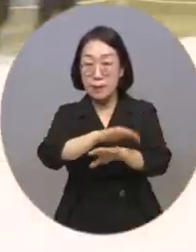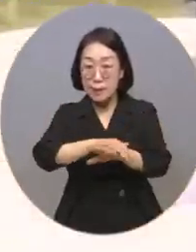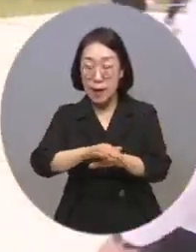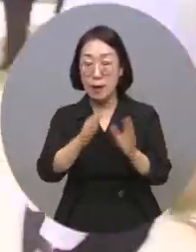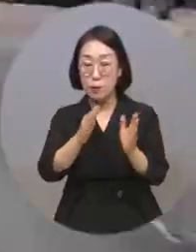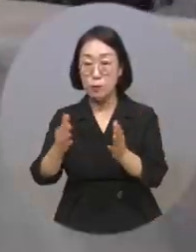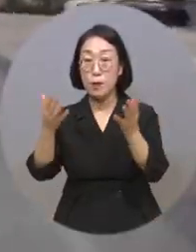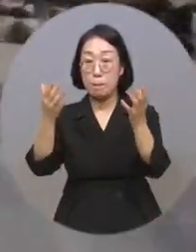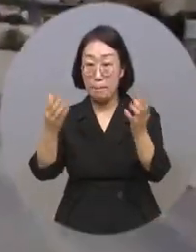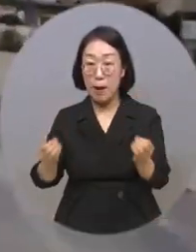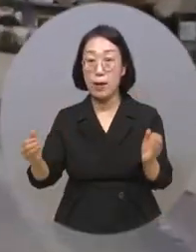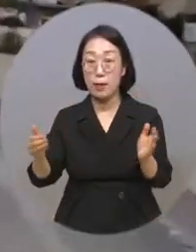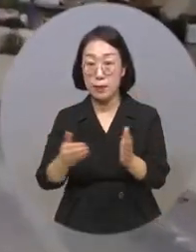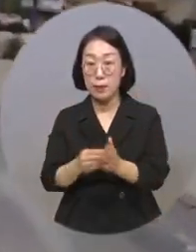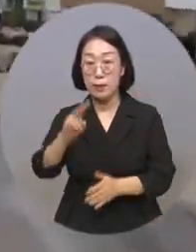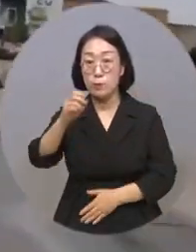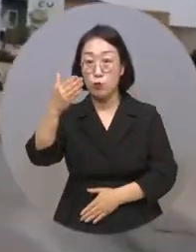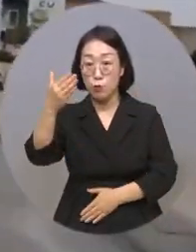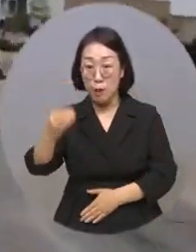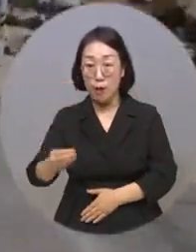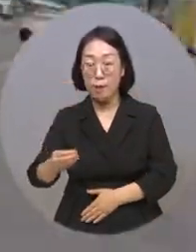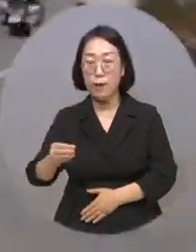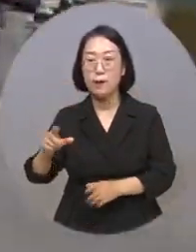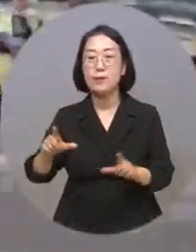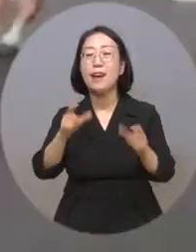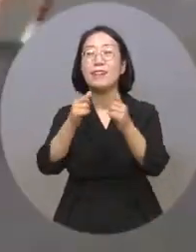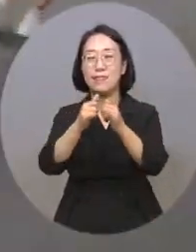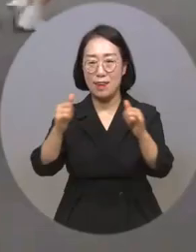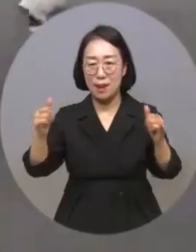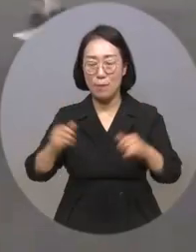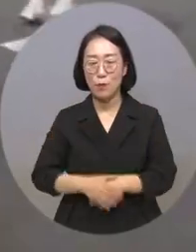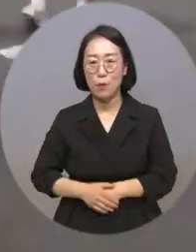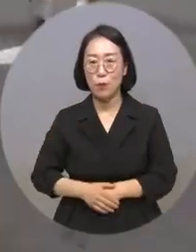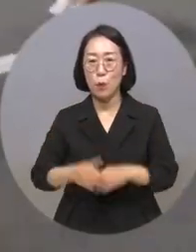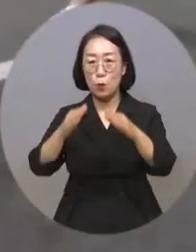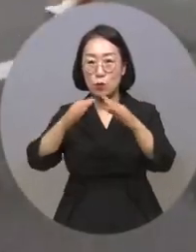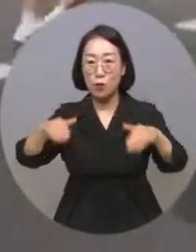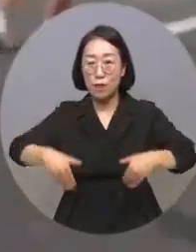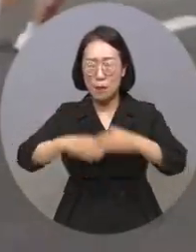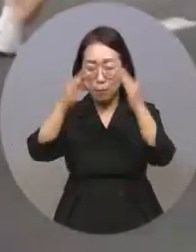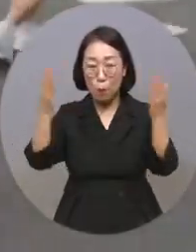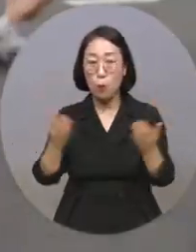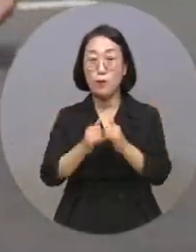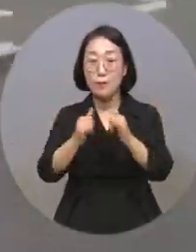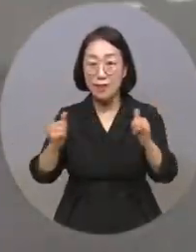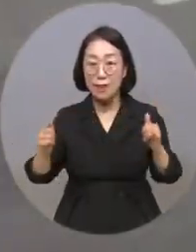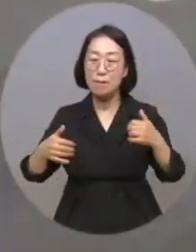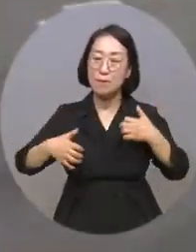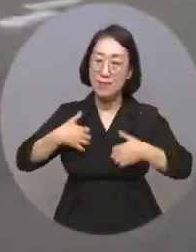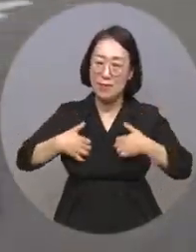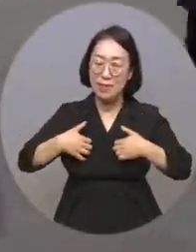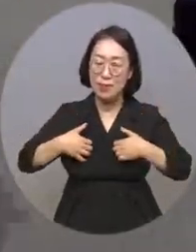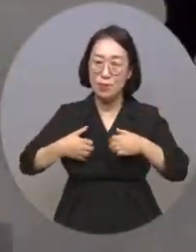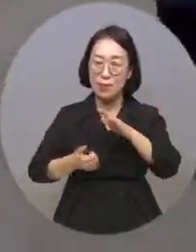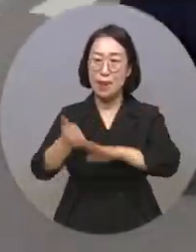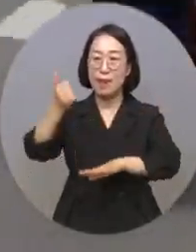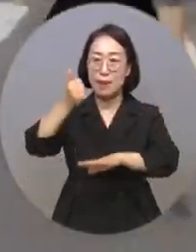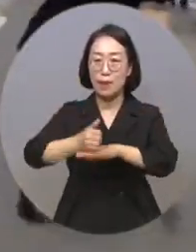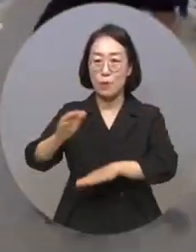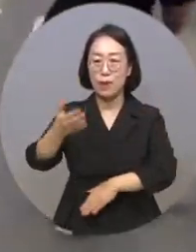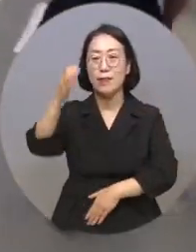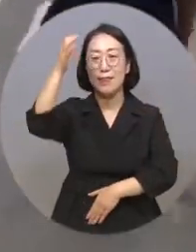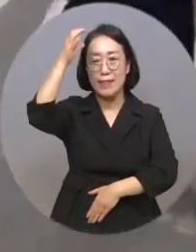마쳐 29만 순천 시민과 200만 전남 도민이 함께 즐기는 성공 대회가 되기를